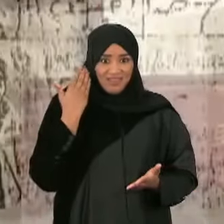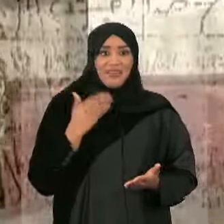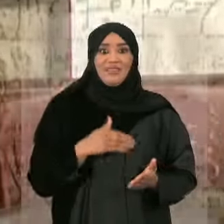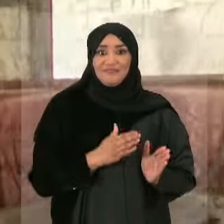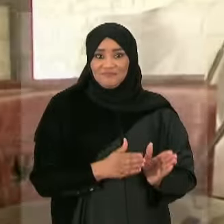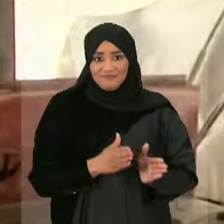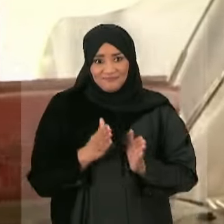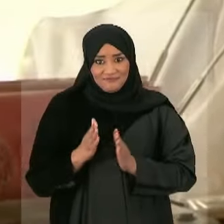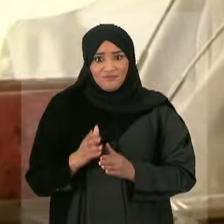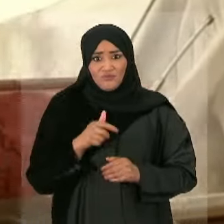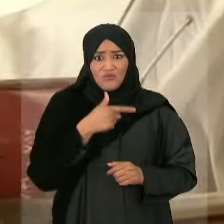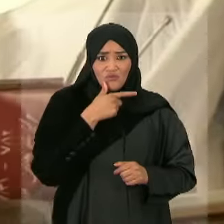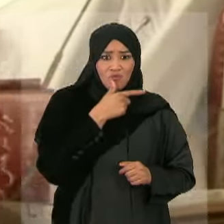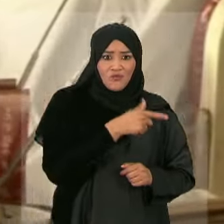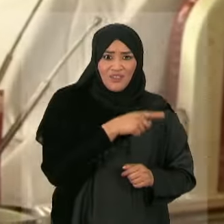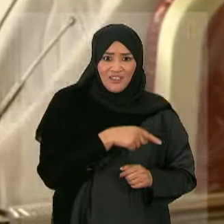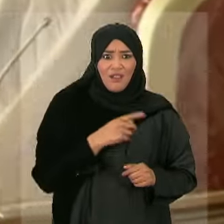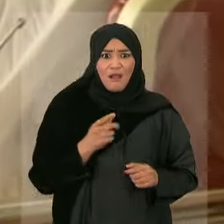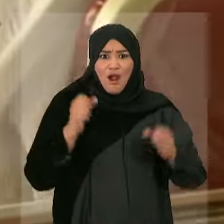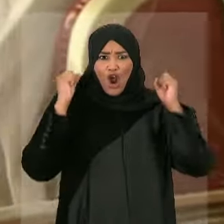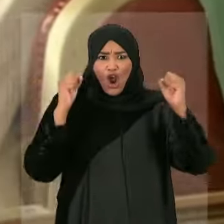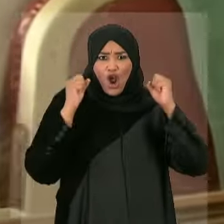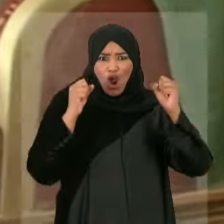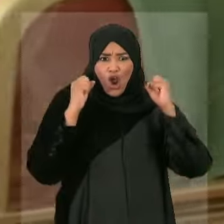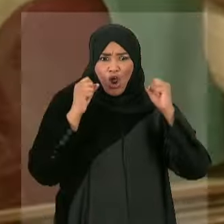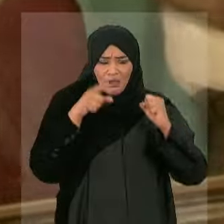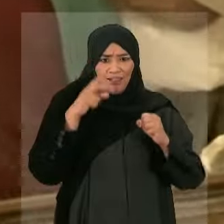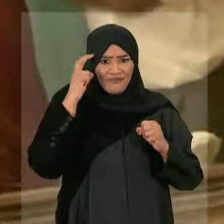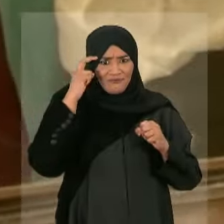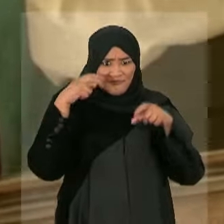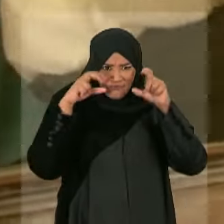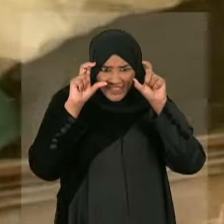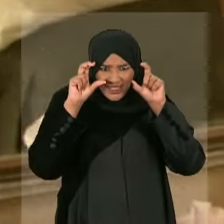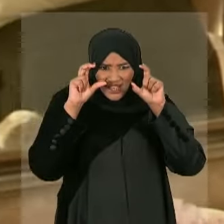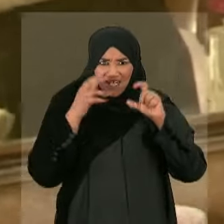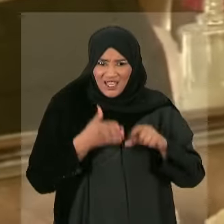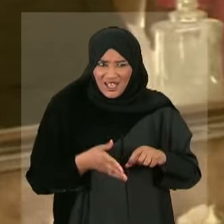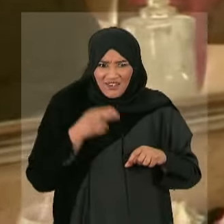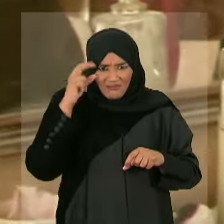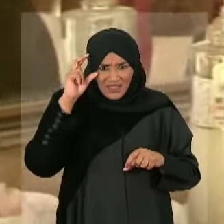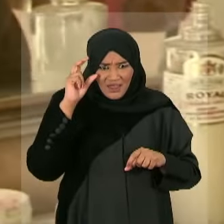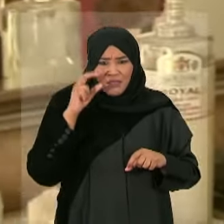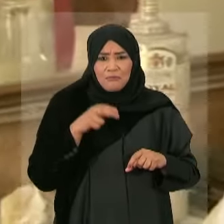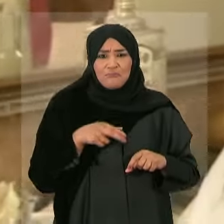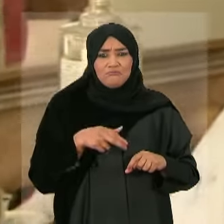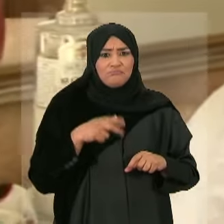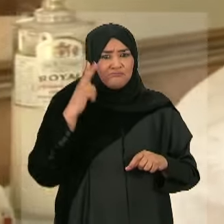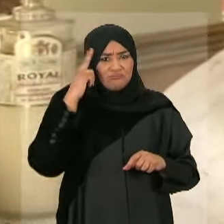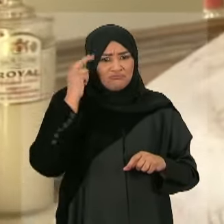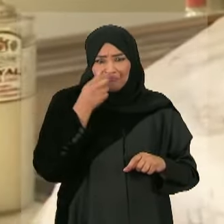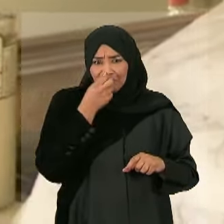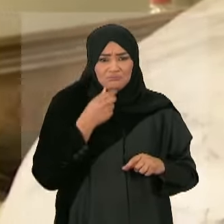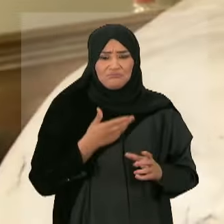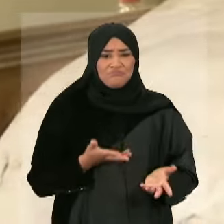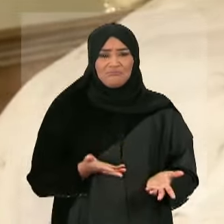ما حدا يفتح. واعي أنت؟ لا مش واعي. أنا واعي الإضراب هذا. الإضراب ستشهر كانت الناس كلها مسكرة كذا يجي